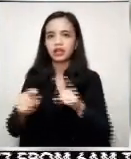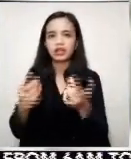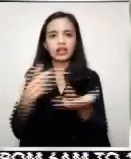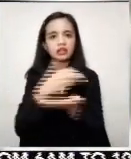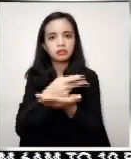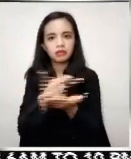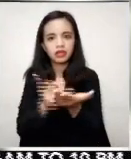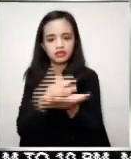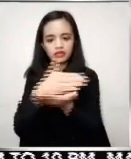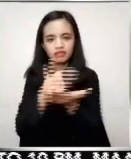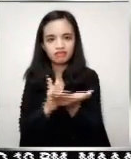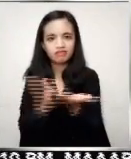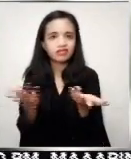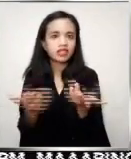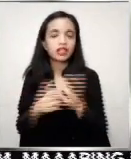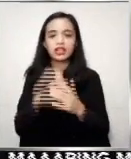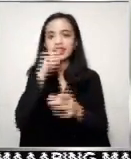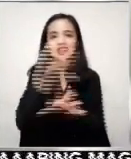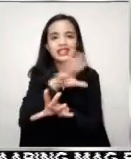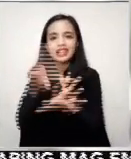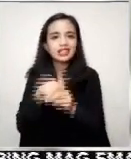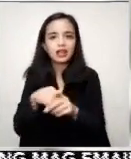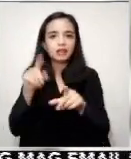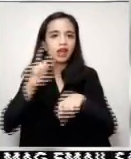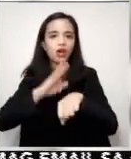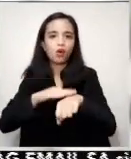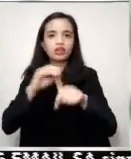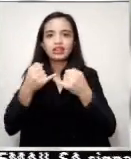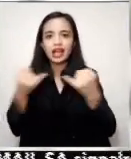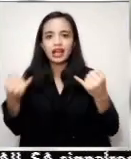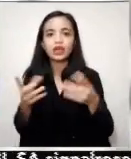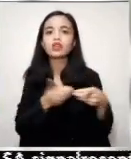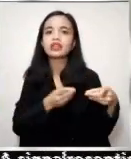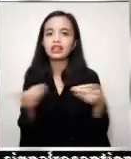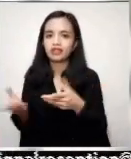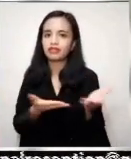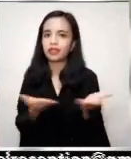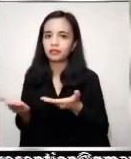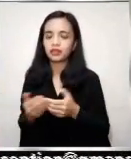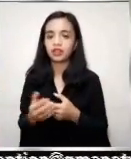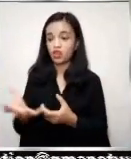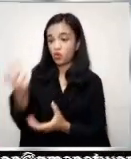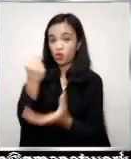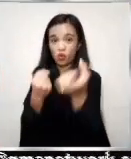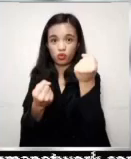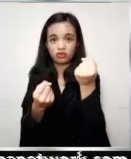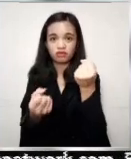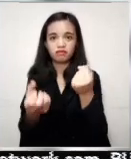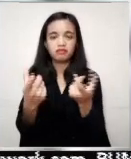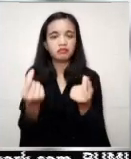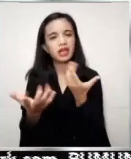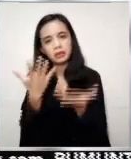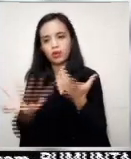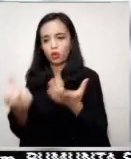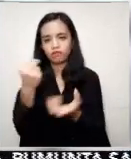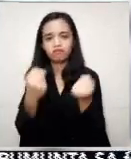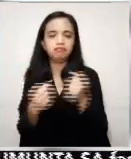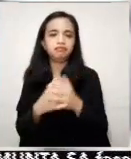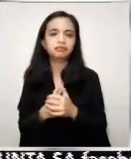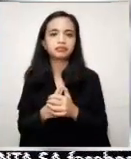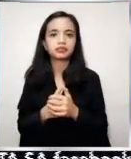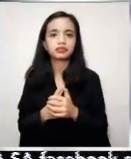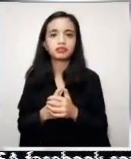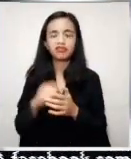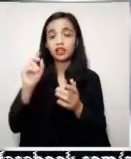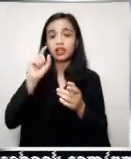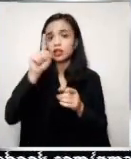Hindi naman kasama sa online price ang delivery charge. Kanya-kanyang arrangement na siguro yon. Ang paglalagay ng tamang price tag